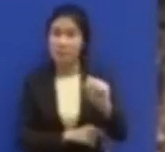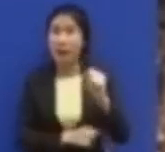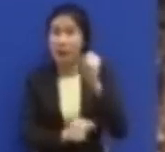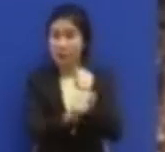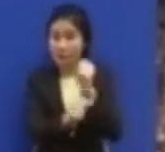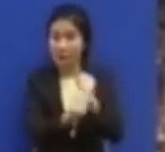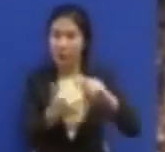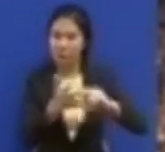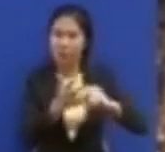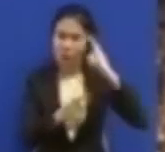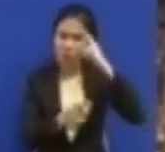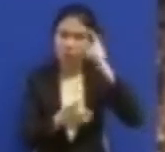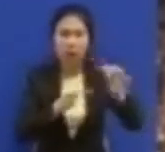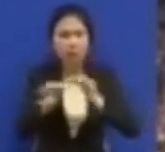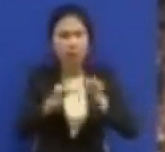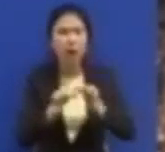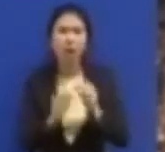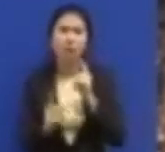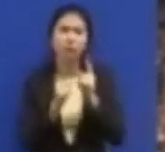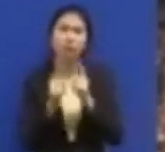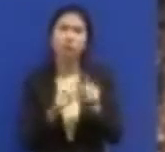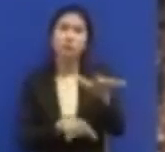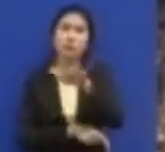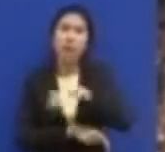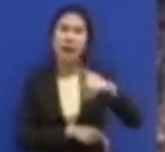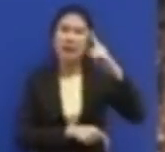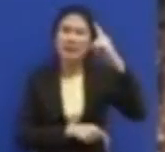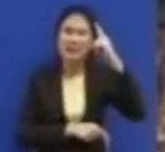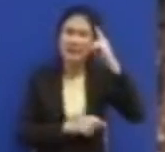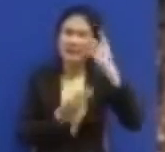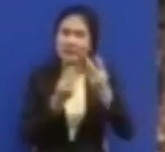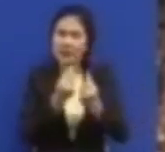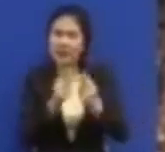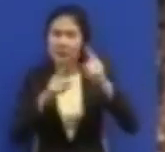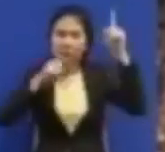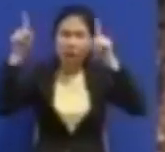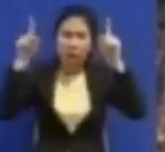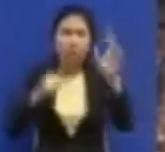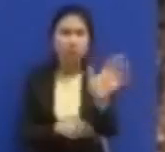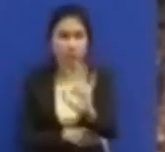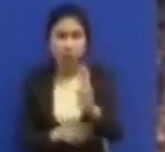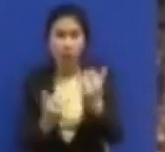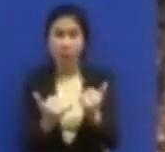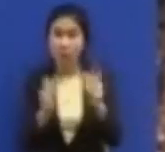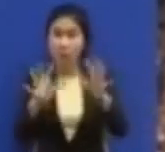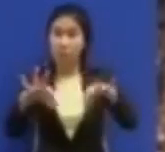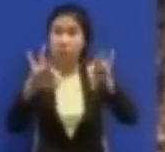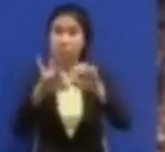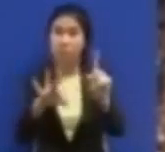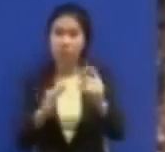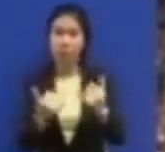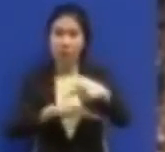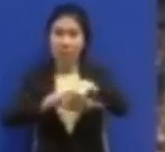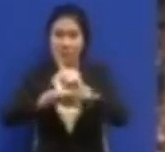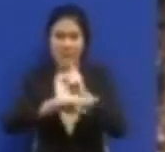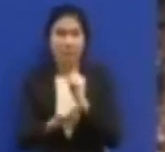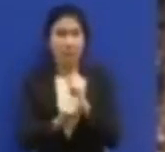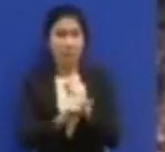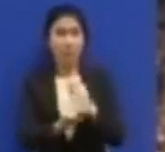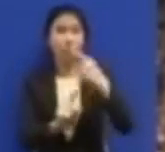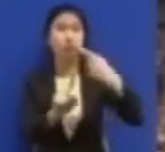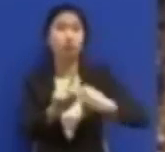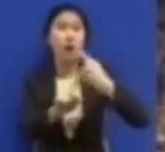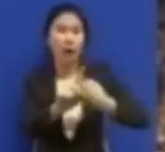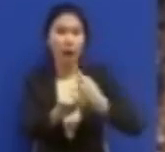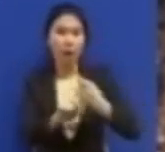ก็อภิปรายแบบนี้เป็นเรื่องปกติอย่าไปคิดเยอะครับสาระสำคัญท่านประธานครับวันนี้เนี่ยท่านประธานทำหน้าที่ประมุขชั่วคราวเนี่ยนะครับ